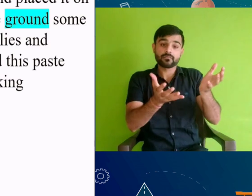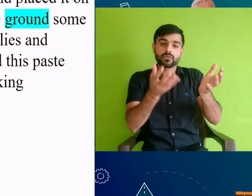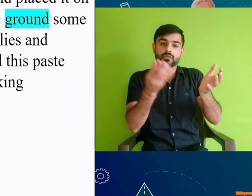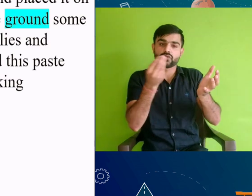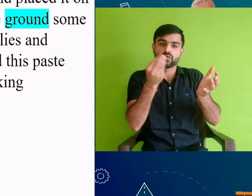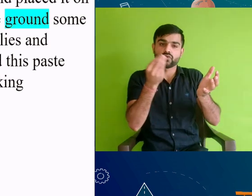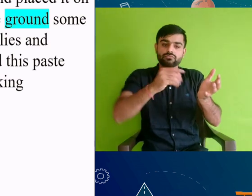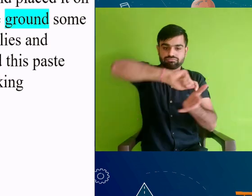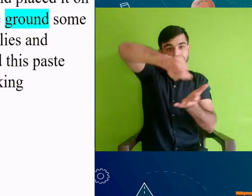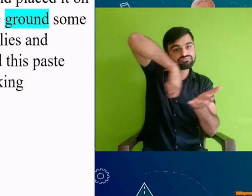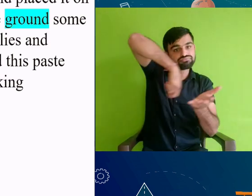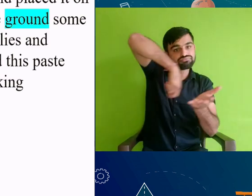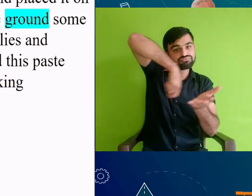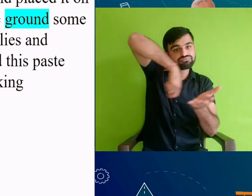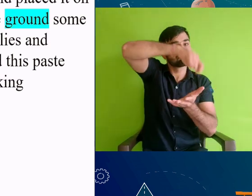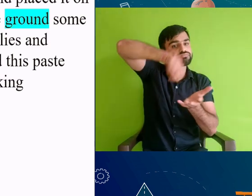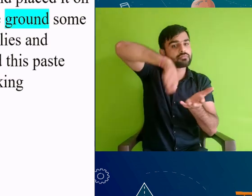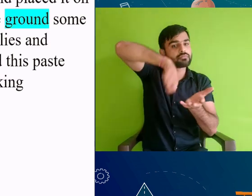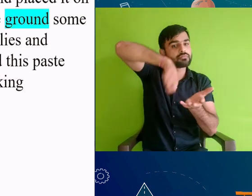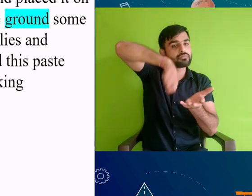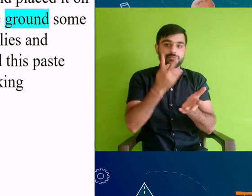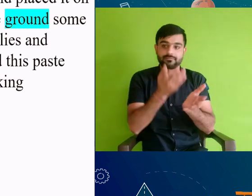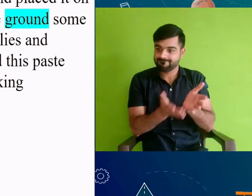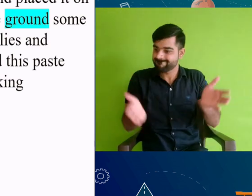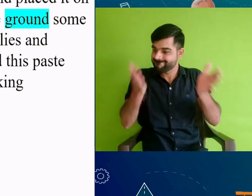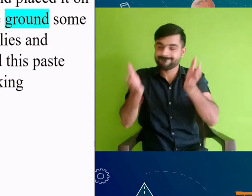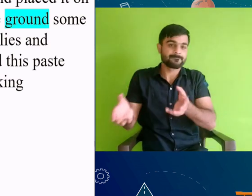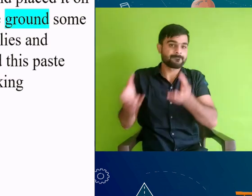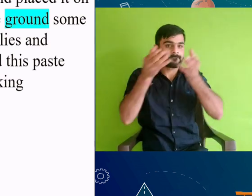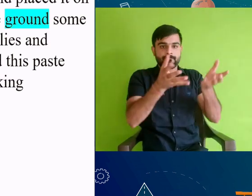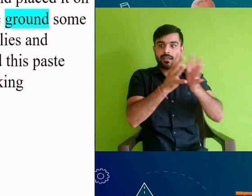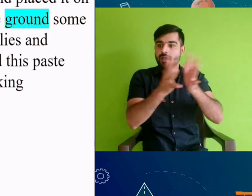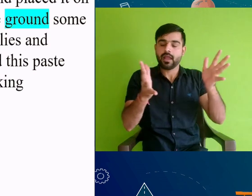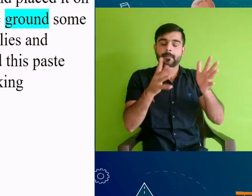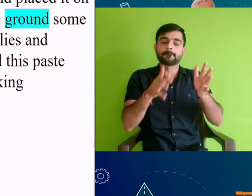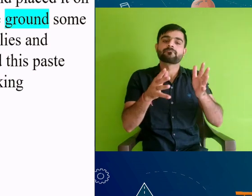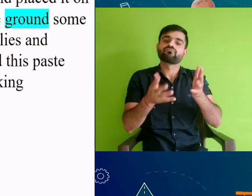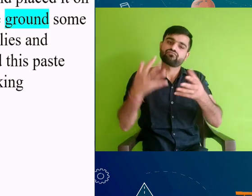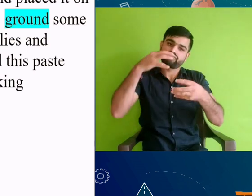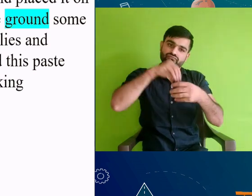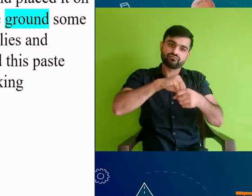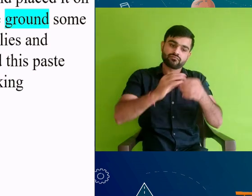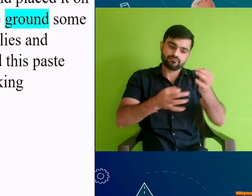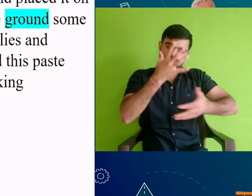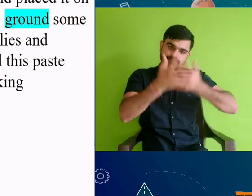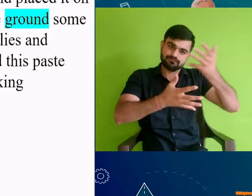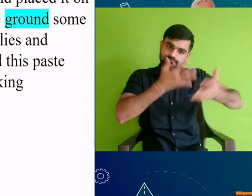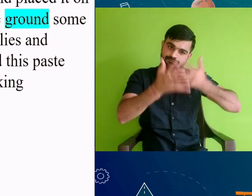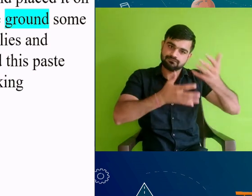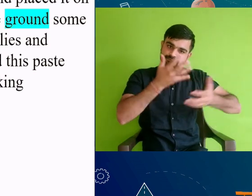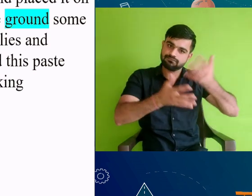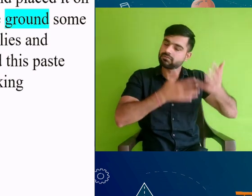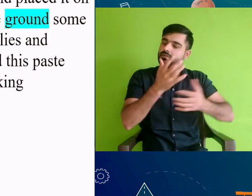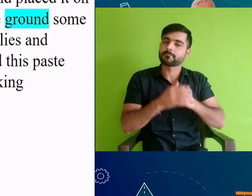hain. So he put them in a huge pot and placed on the fire to cook. अब उन्होंने